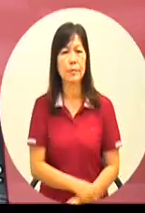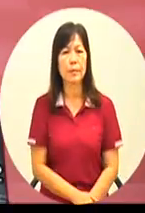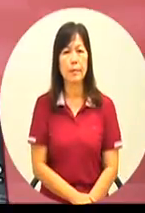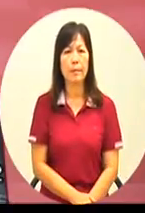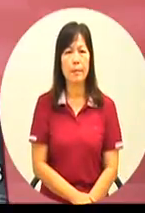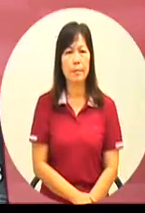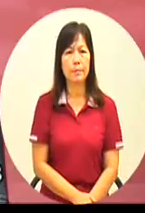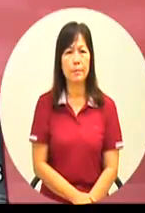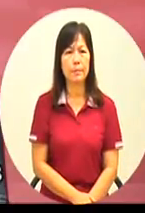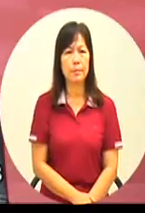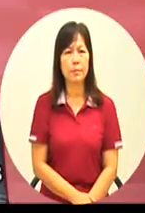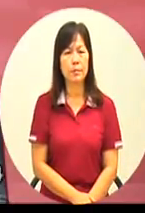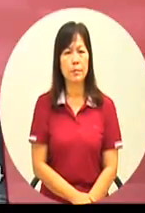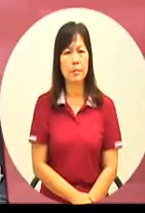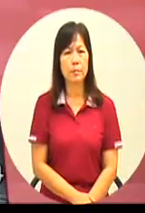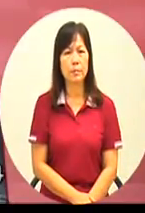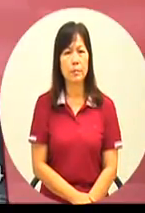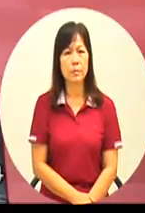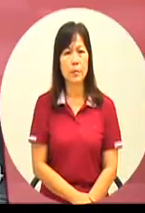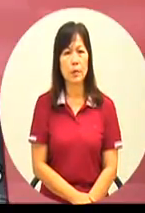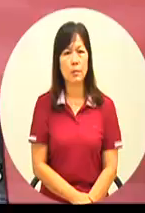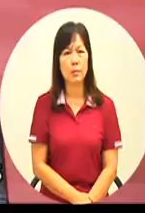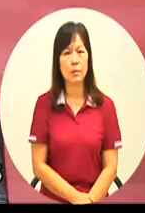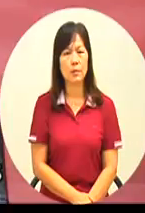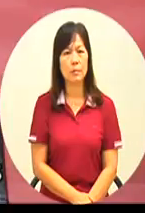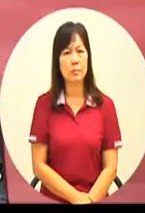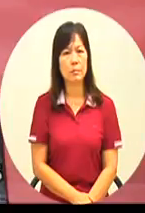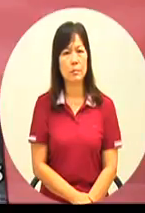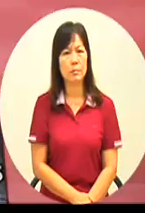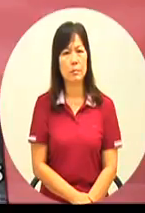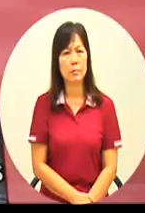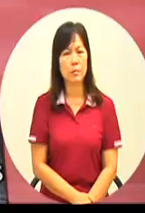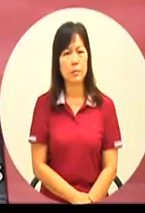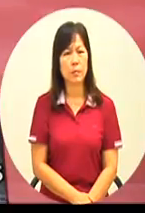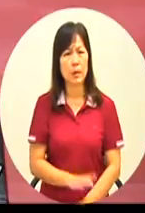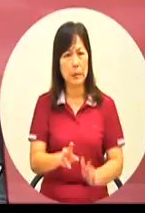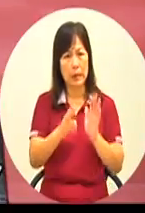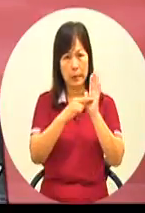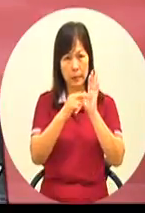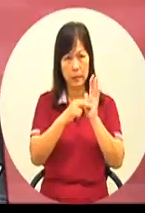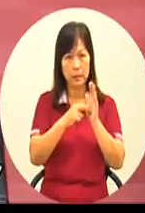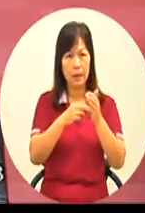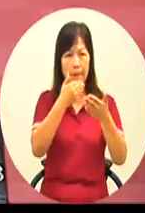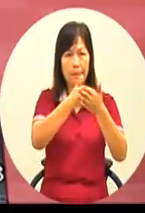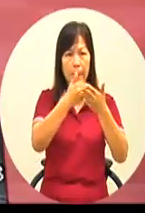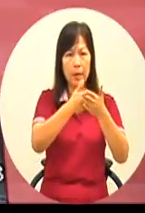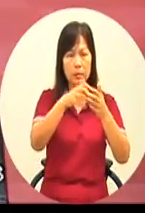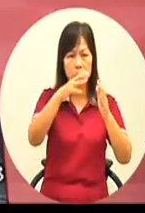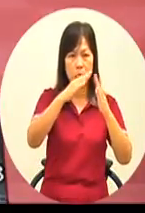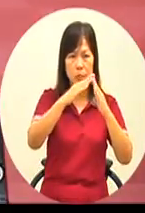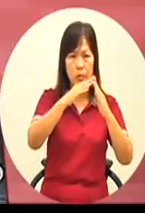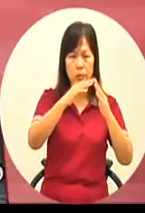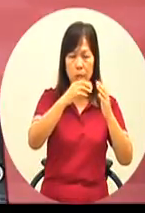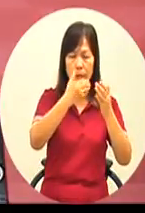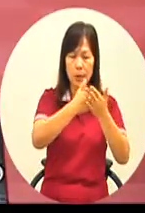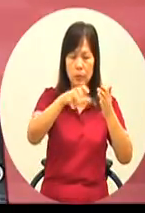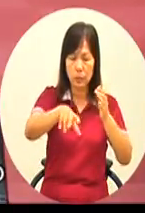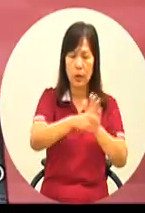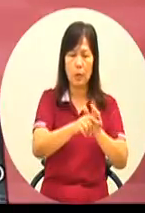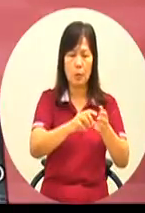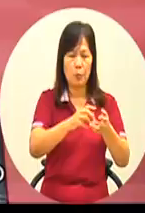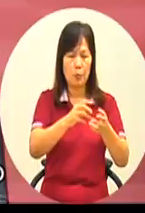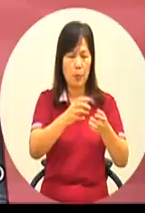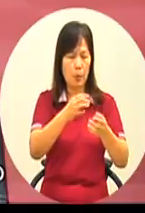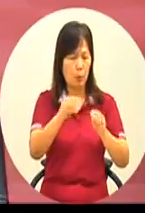点。我先讲一下哈，我们美术馆现在开发到非常成功。所以它